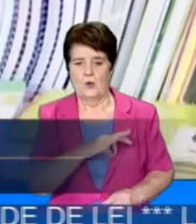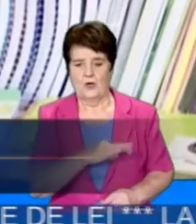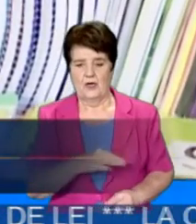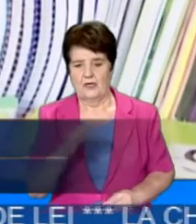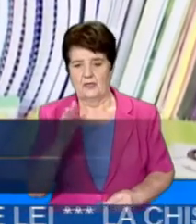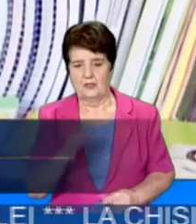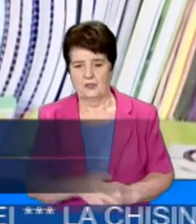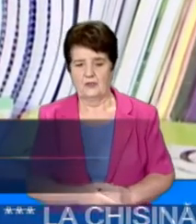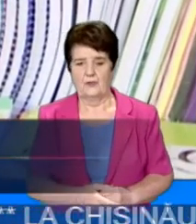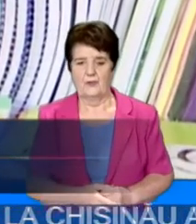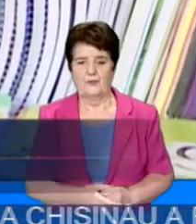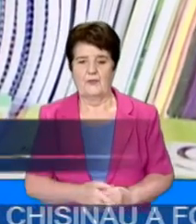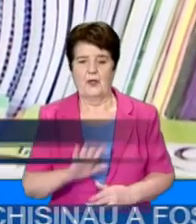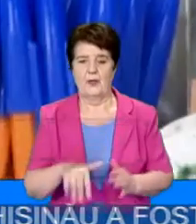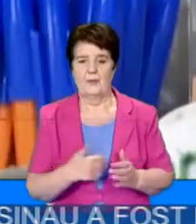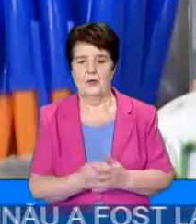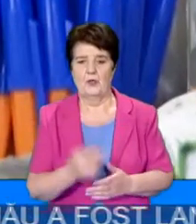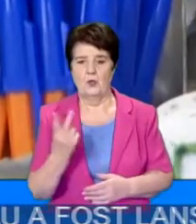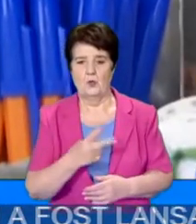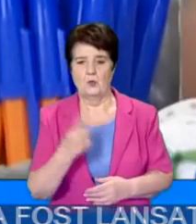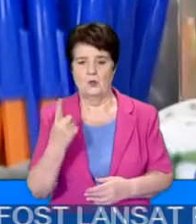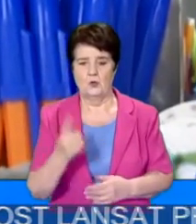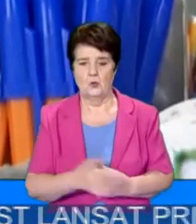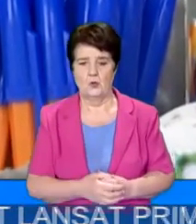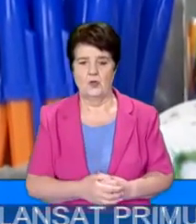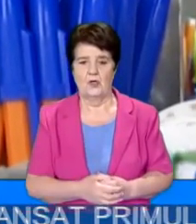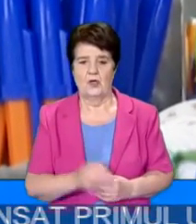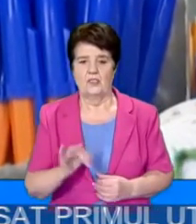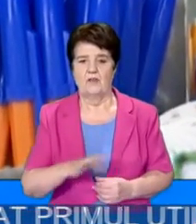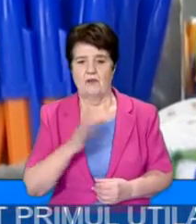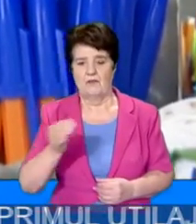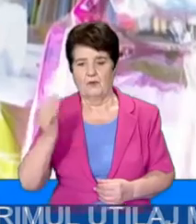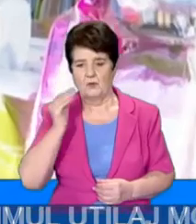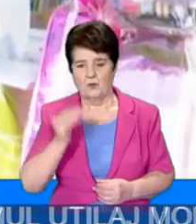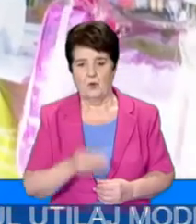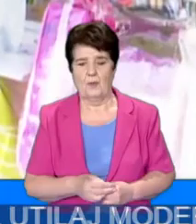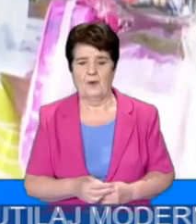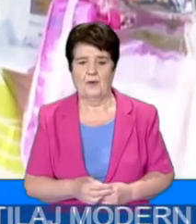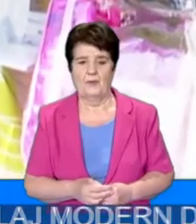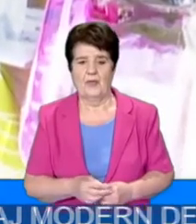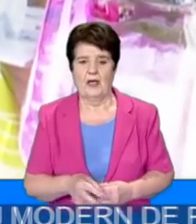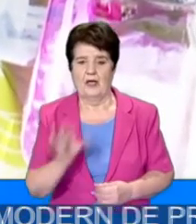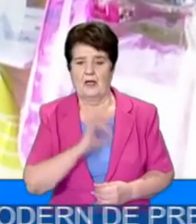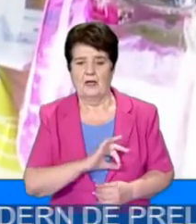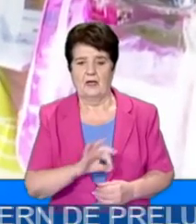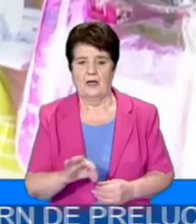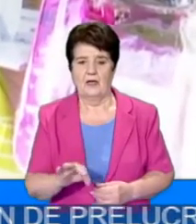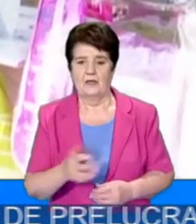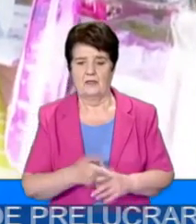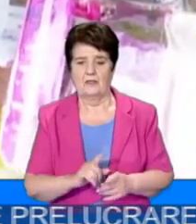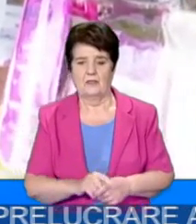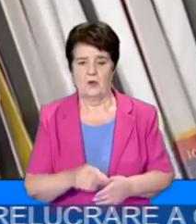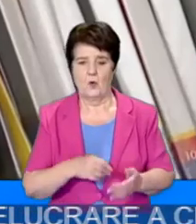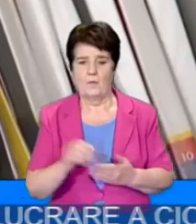Chișinău. Acesta va ține până pe data de 21 și va avea și un scop caritabil. Pe lângă faptul că vizitatorii vor putea